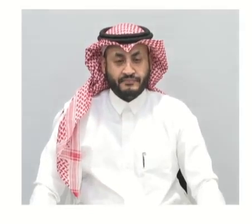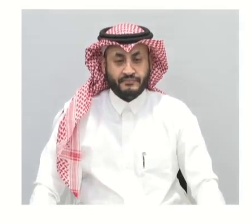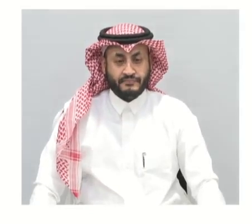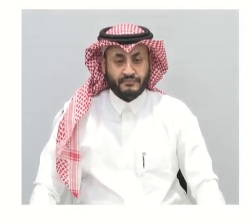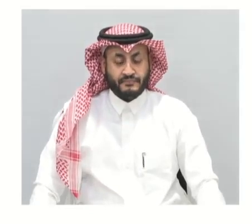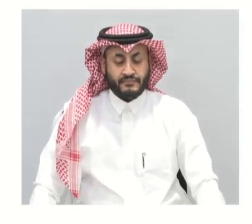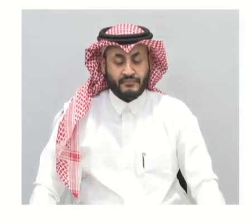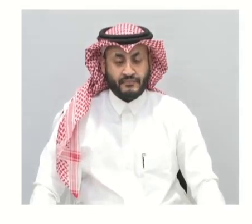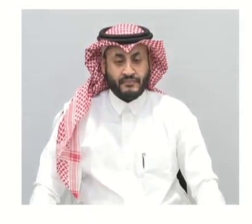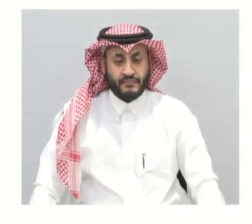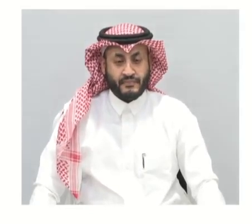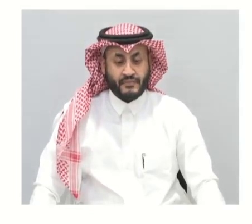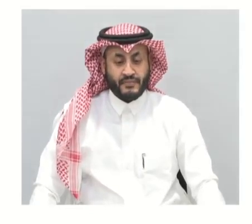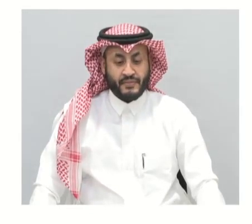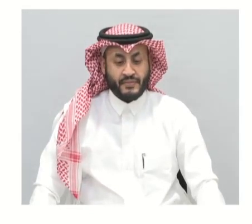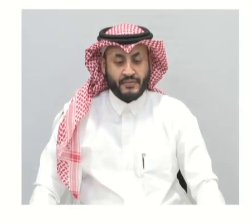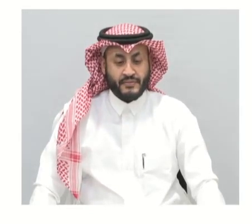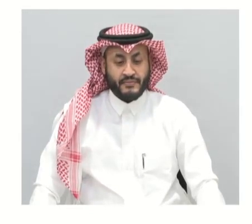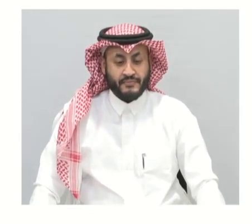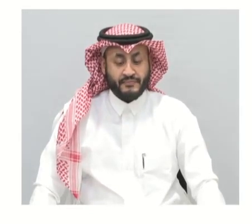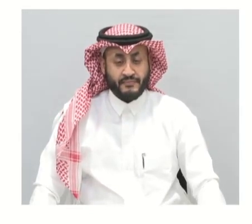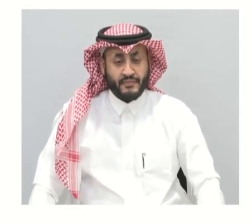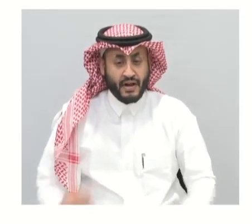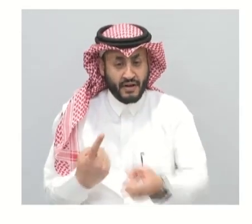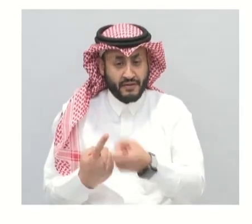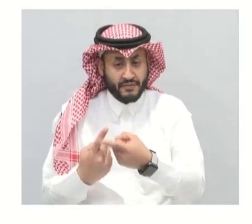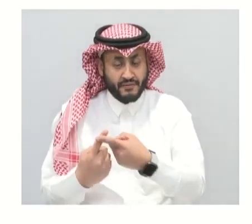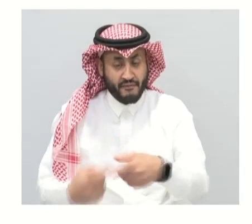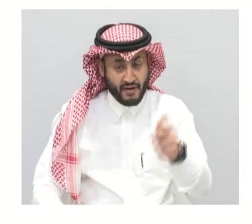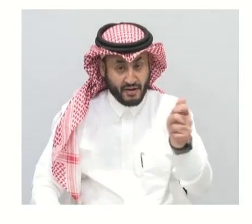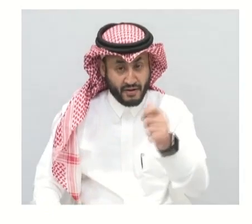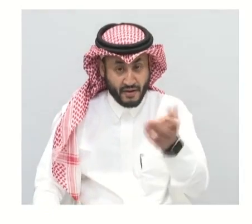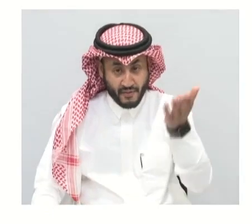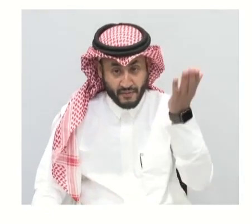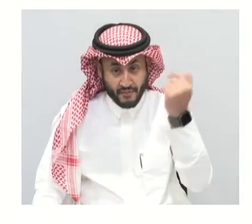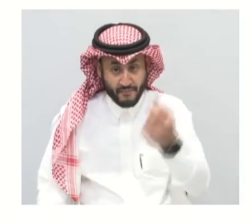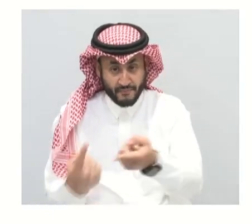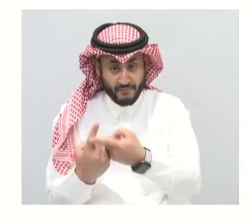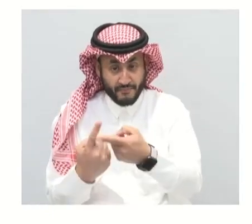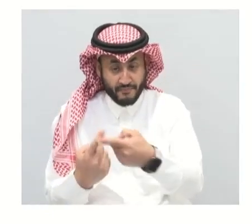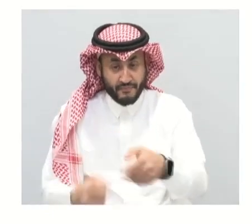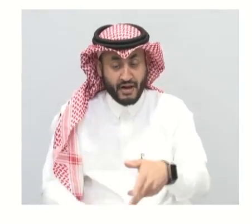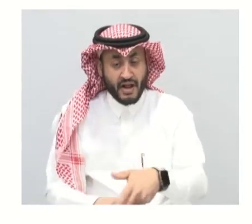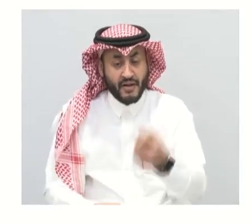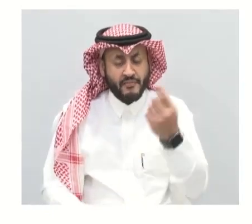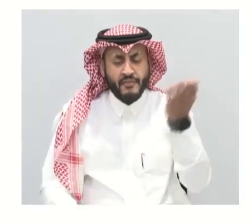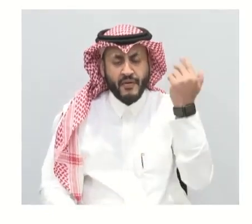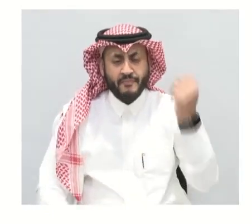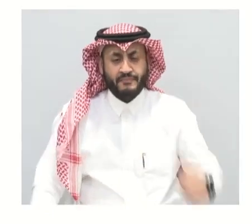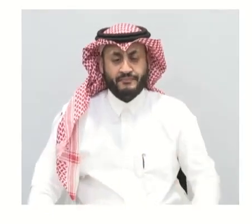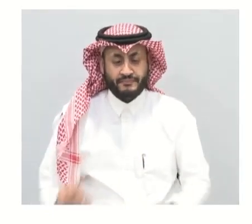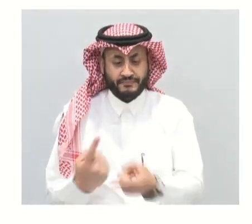في البدايه طالبي وطالبتي تعرفنا على مفردات الدرس الاول من ذلك الفصل